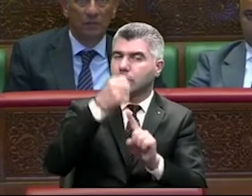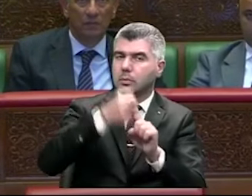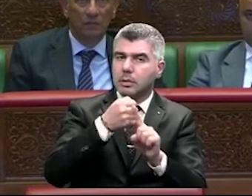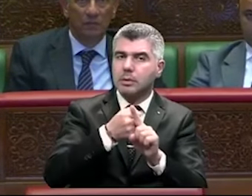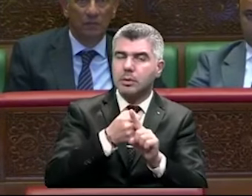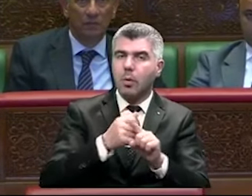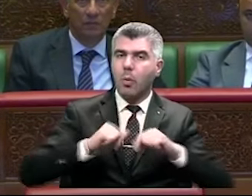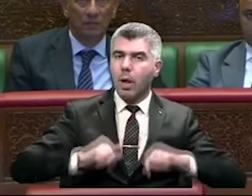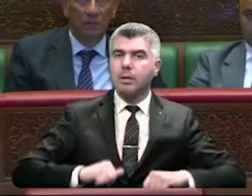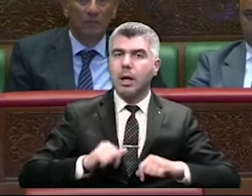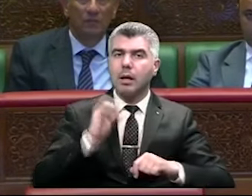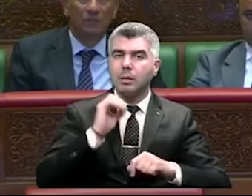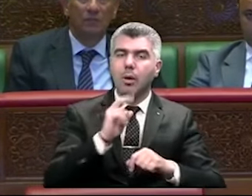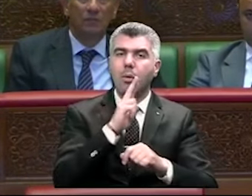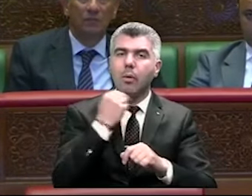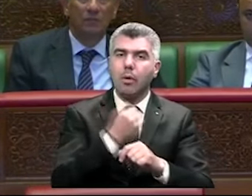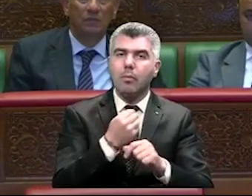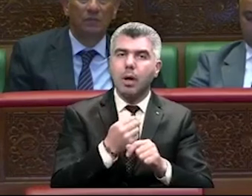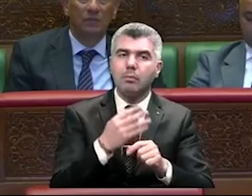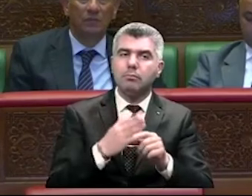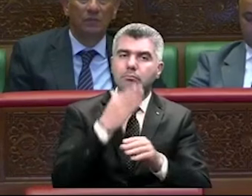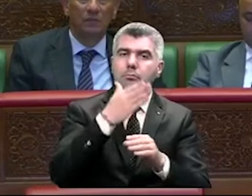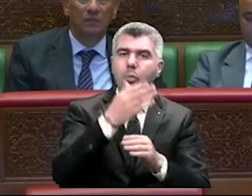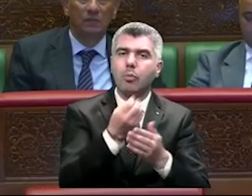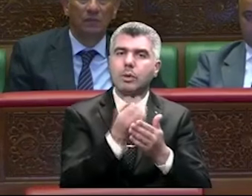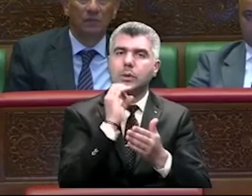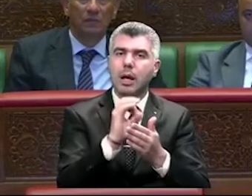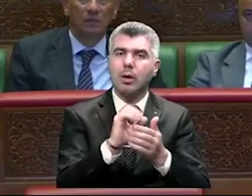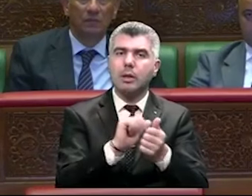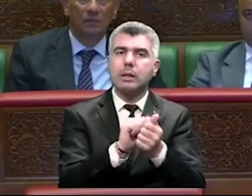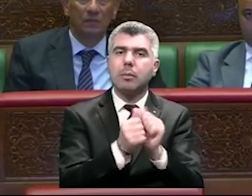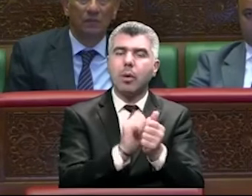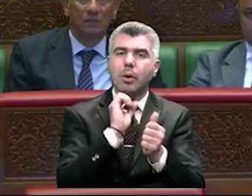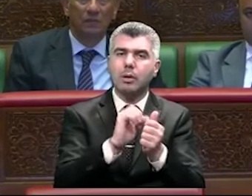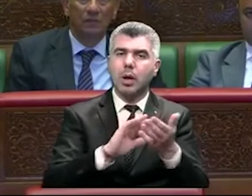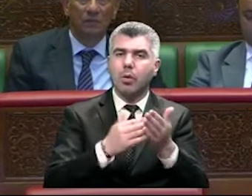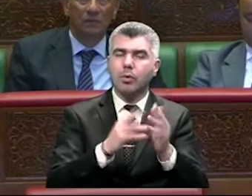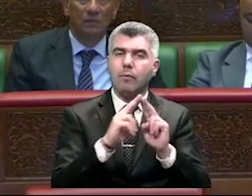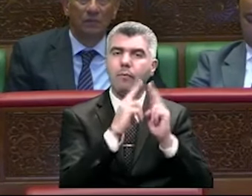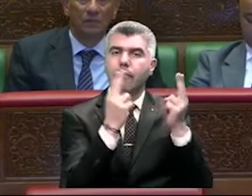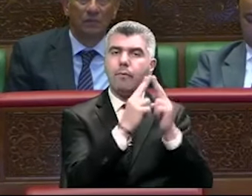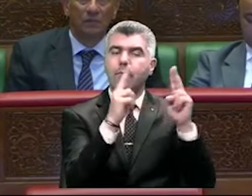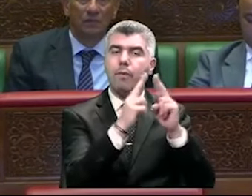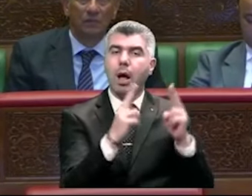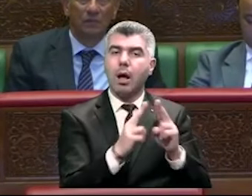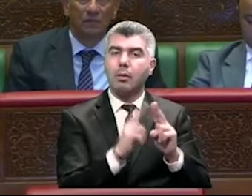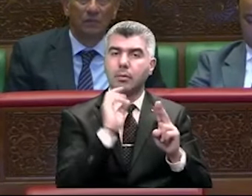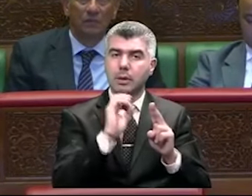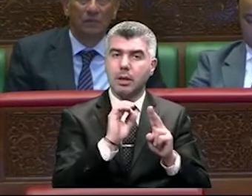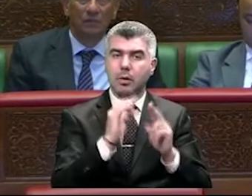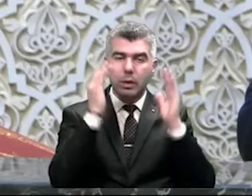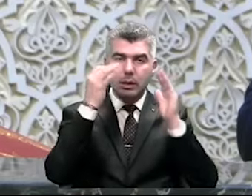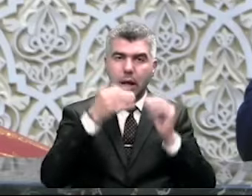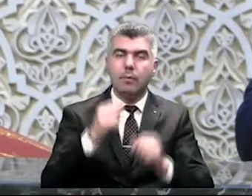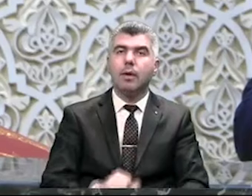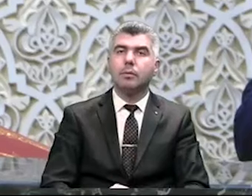البنيات الاساسيه من طرق وموانئ في افق احتضان بلادنا لمجموعه من التظاهرات على المستوى الرياضي وكذلك المستوى الثقافي